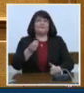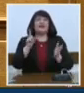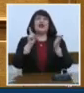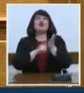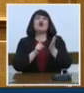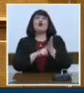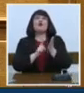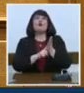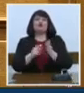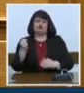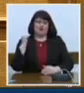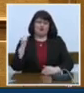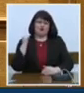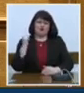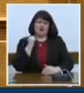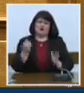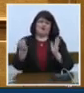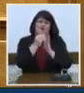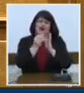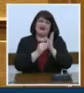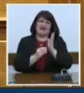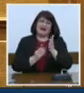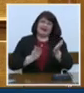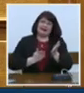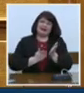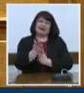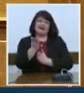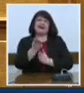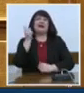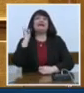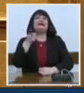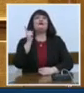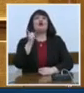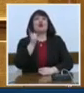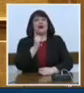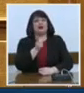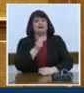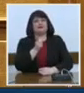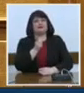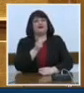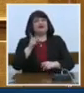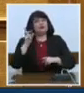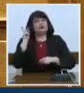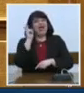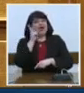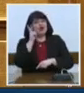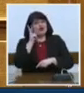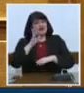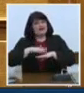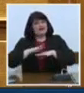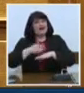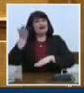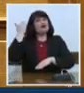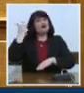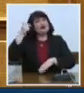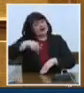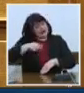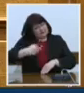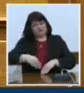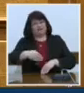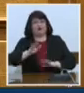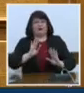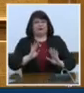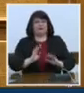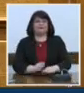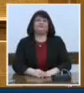οπλοστάσιο για τη δίκαιη τιμωρία των ενόχων, του παρελθόντος και του παρόντος.